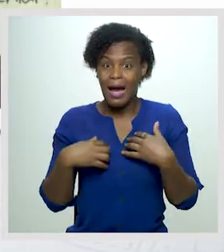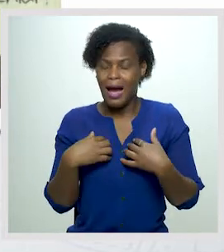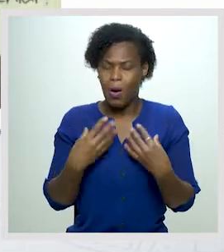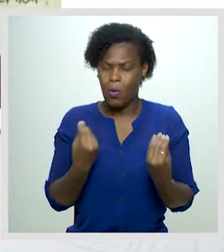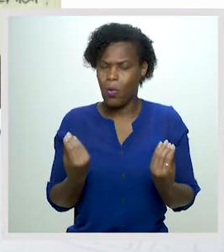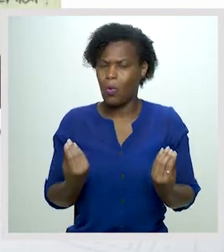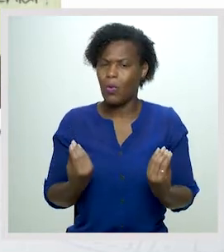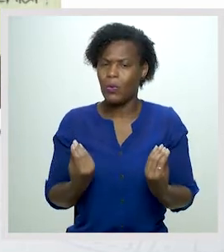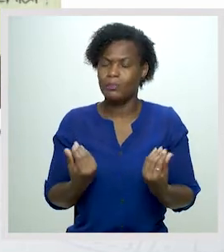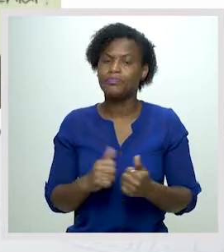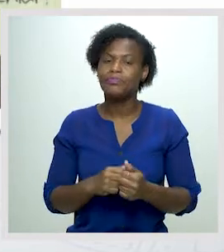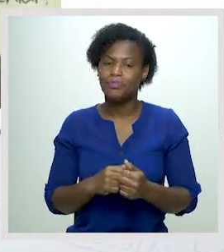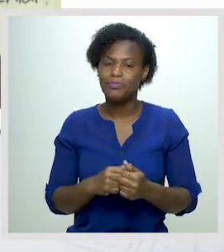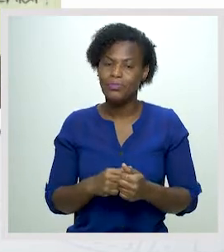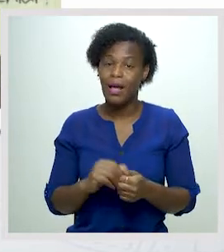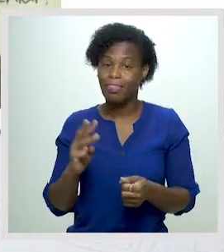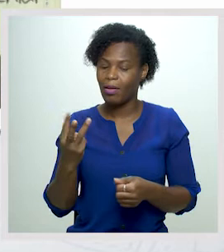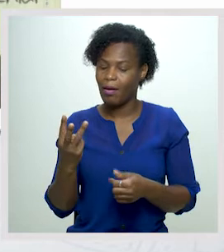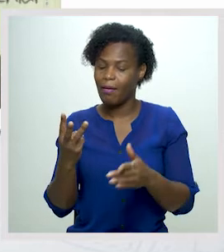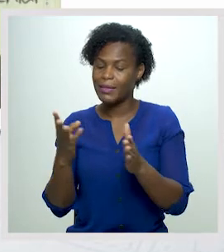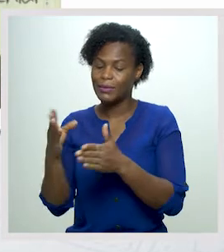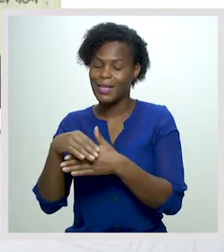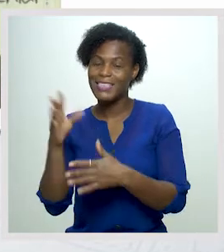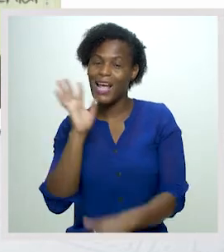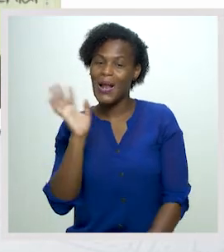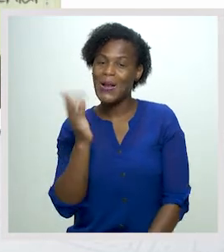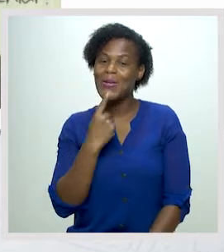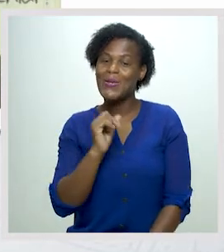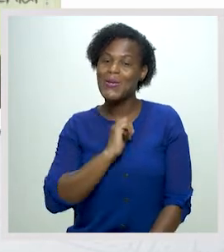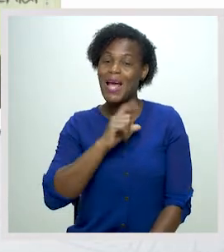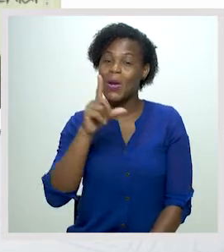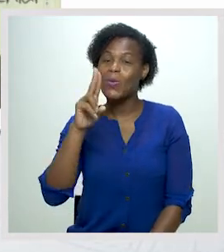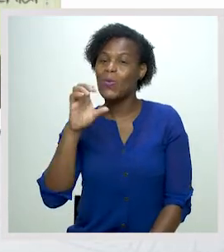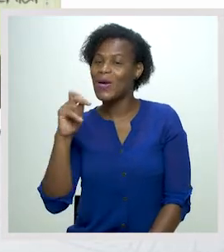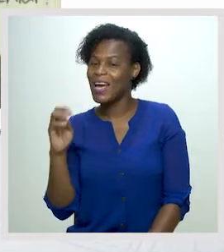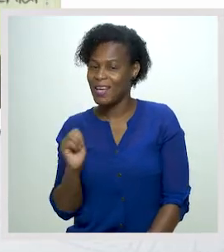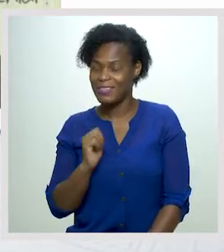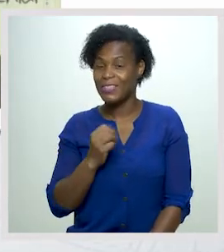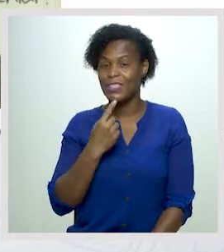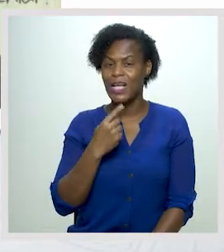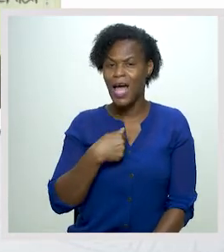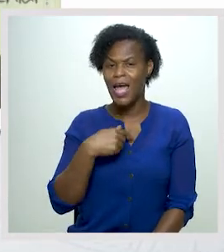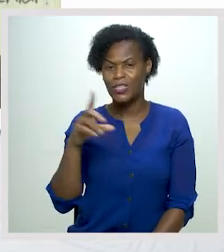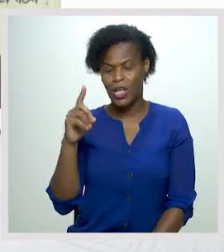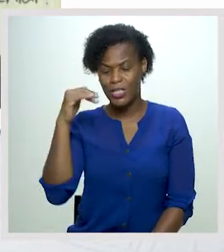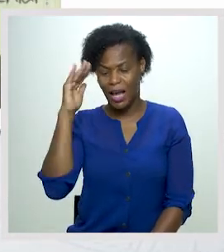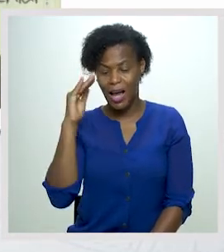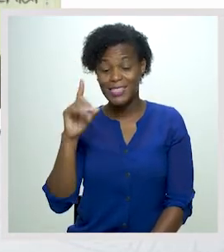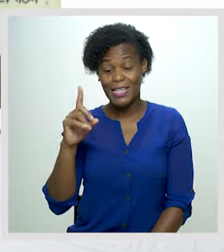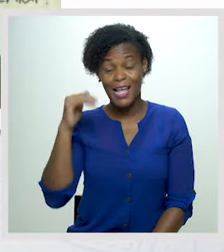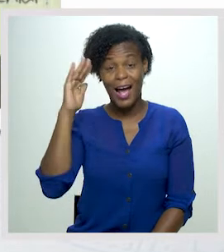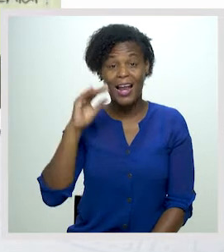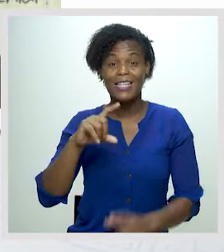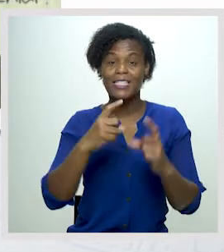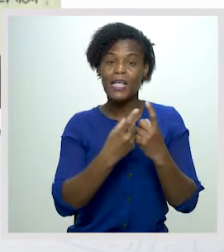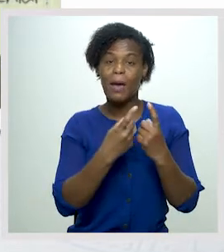impatient. 3e. Salut, moi c'est Lucas. J'ai 16 ans et je